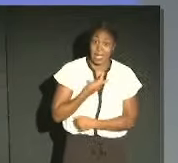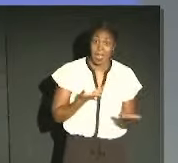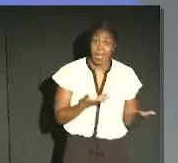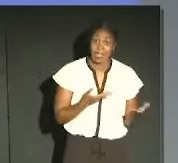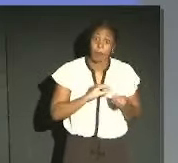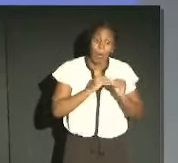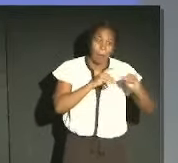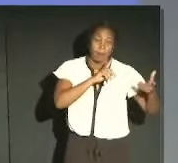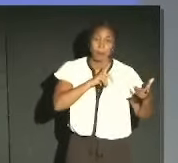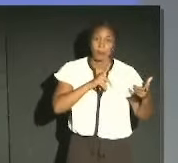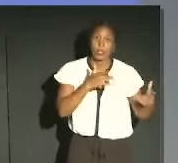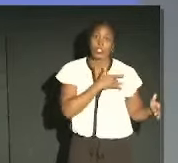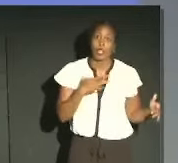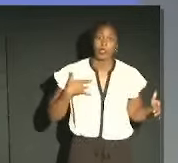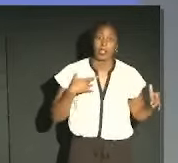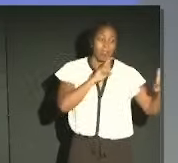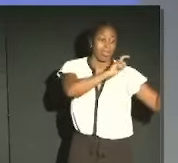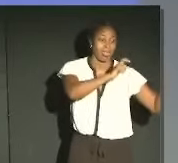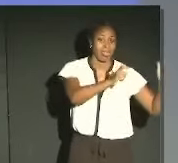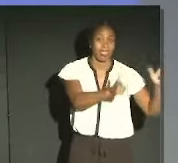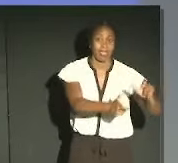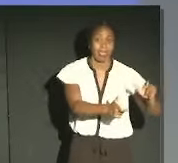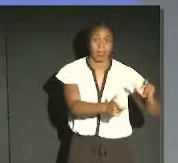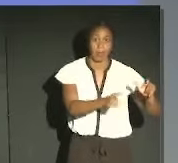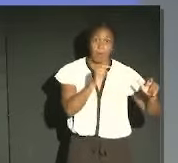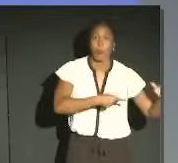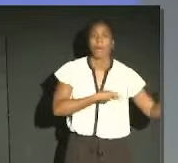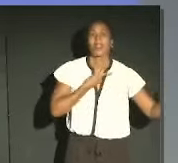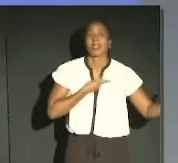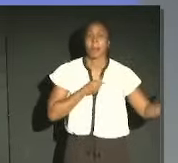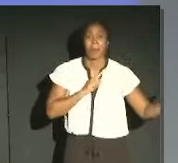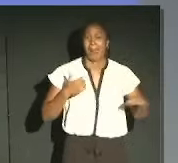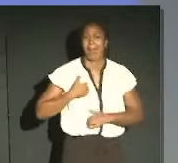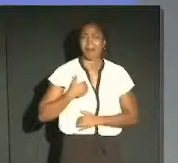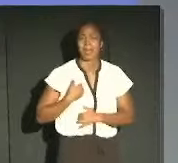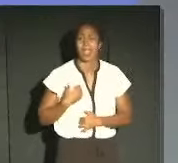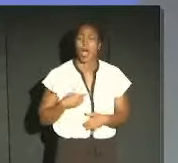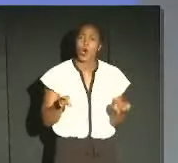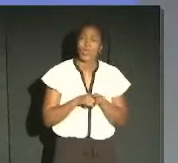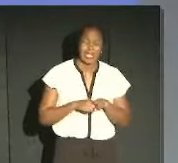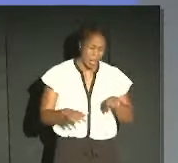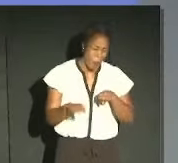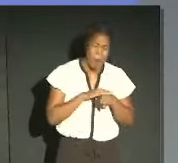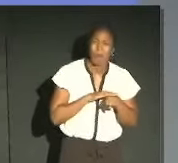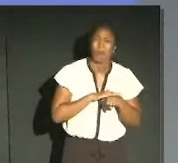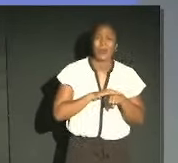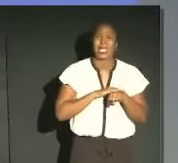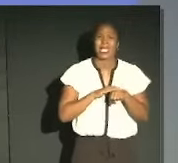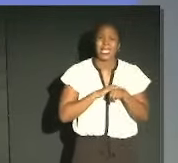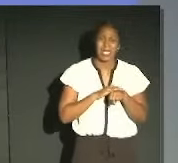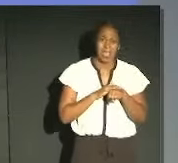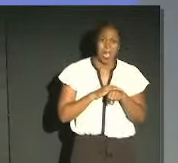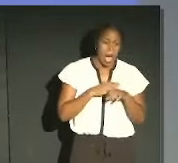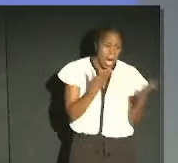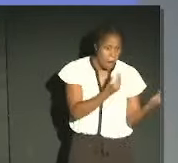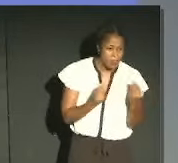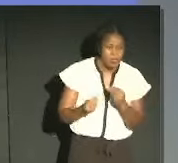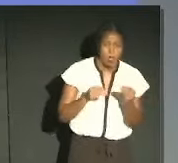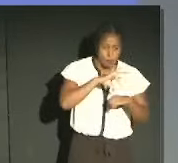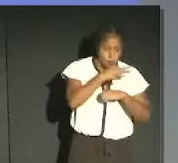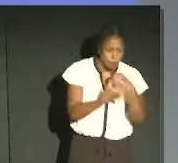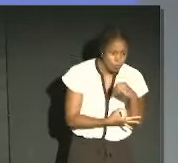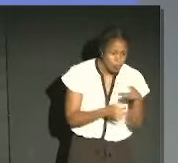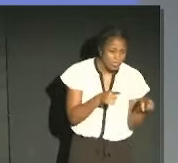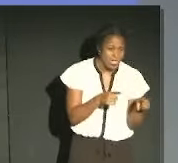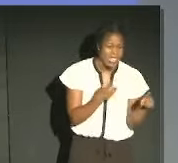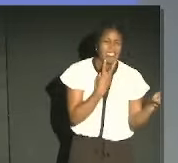s'effondre nous en avons assez d'une politique qui trop souvent fait des habitants ultramarins des des